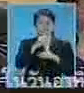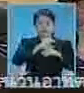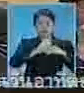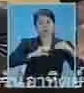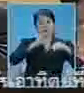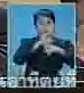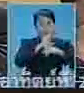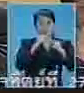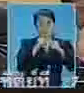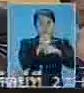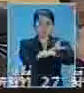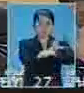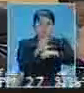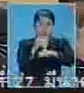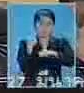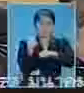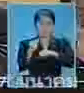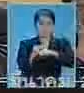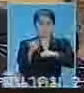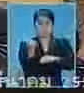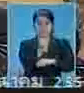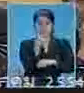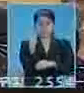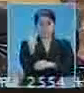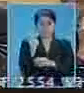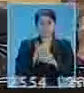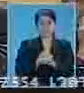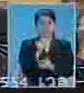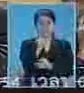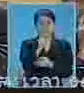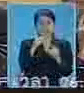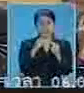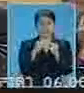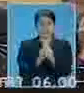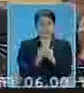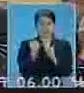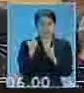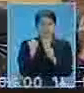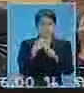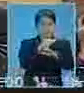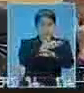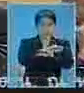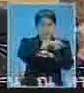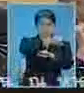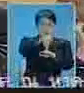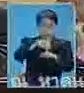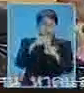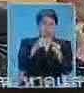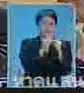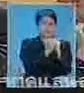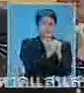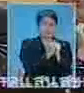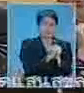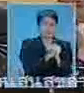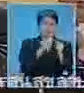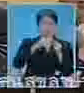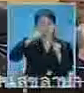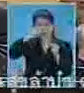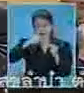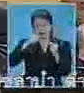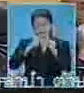ไฟความเร็วสูงนะครับที่เราจะเชื่อมจีนผ่านไทยลงไปสู่มาเลเซีย